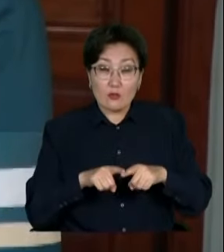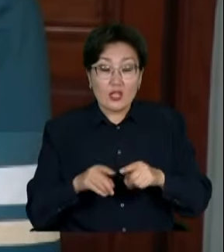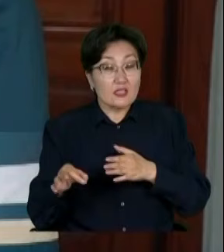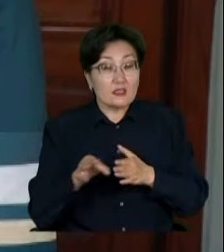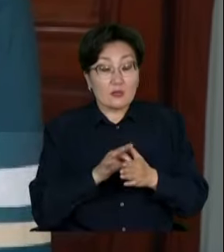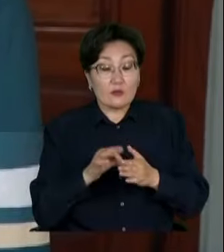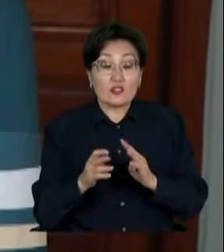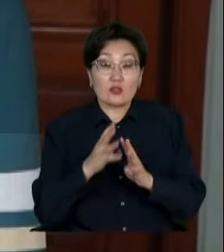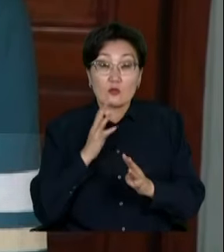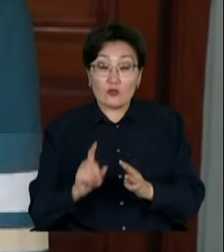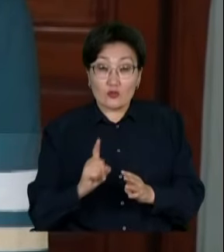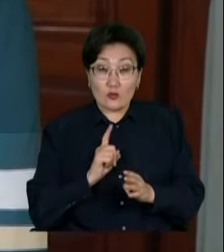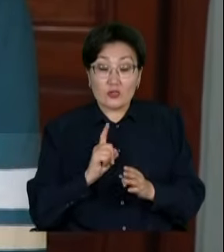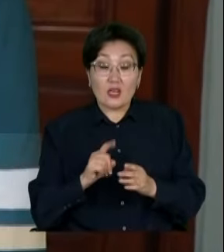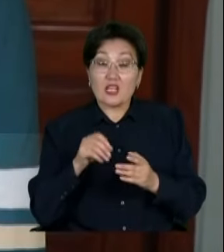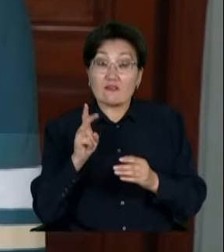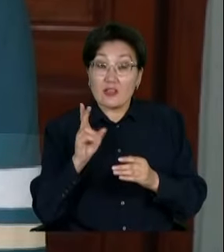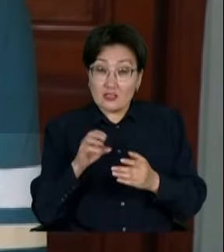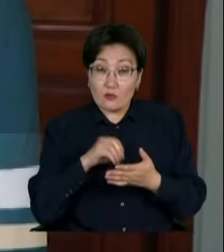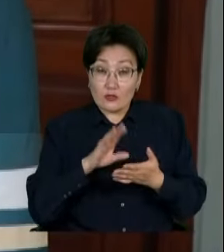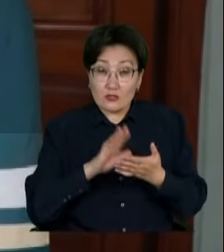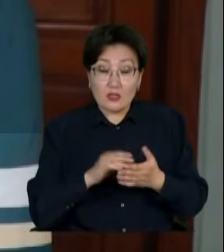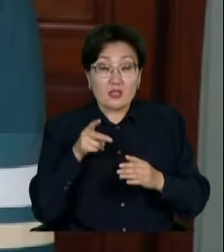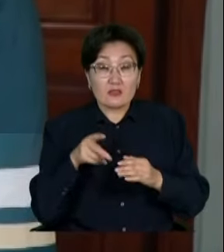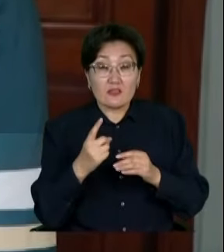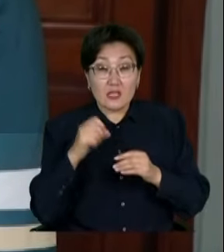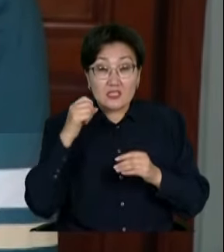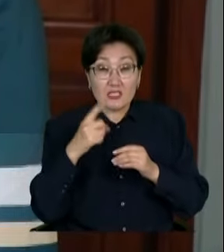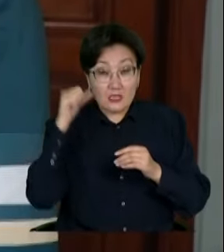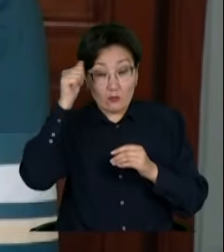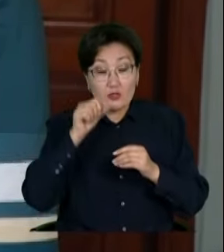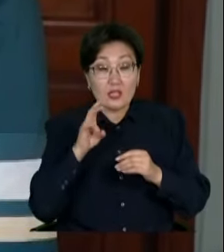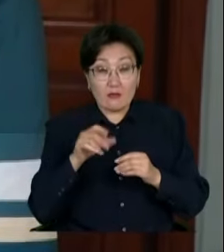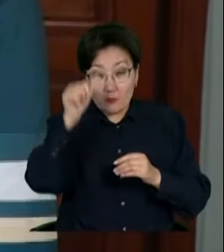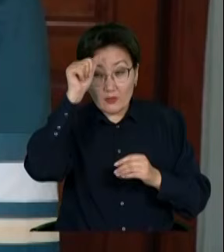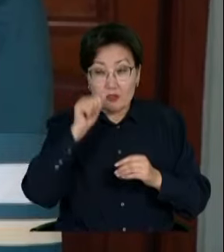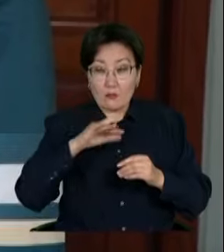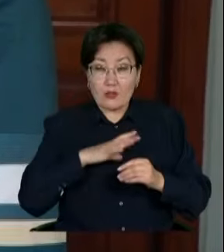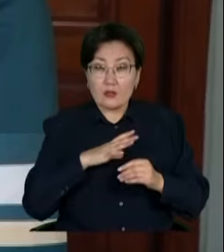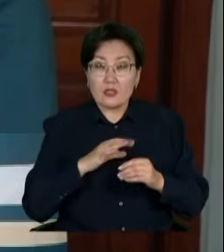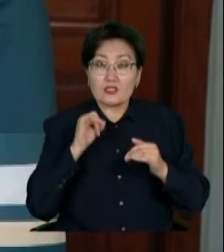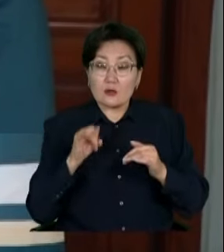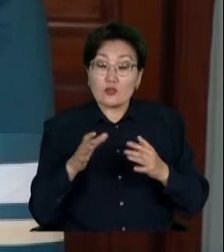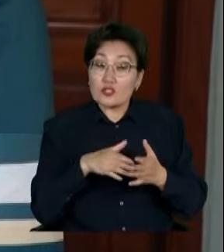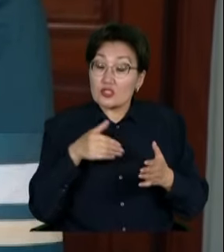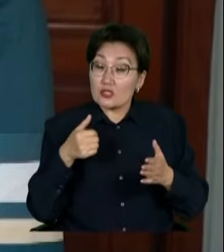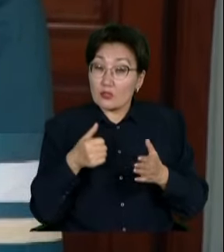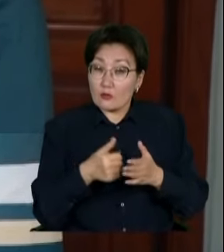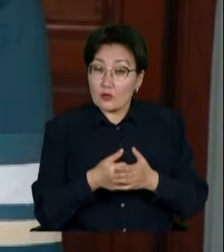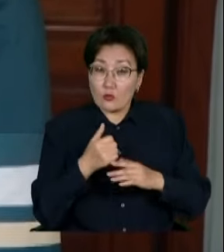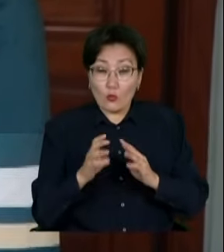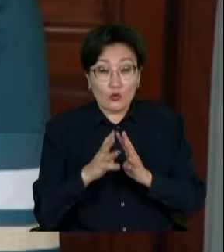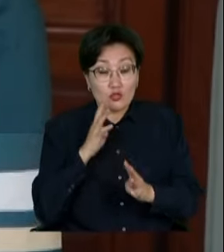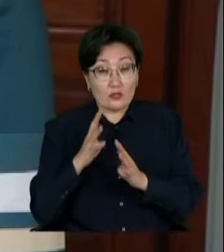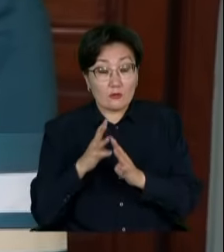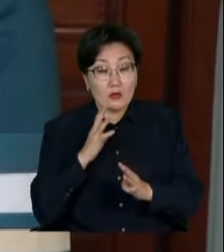Сразу же стал в очередь на квартиру. Это был 2011 год, ноябрь месяц. И с тех пор